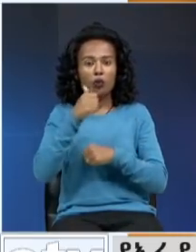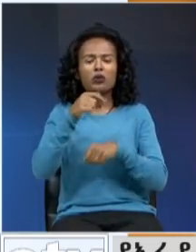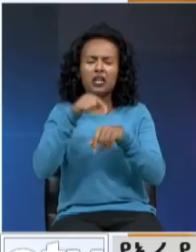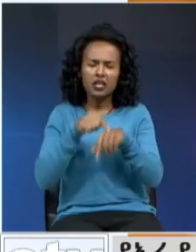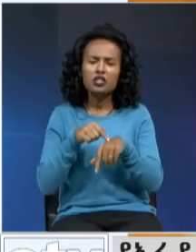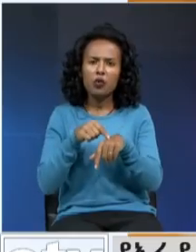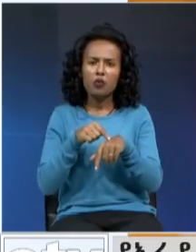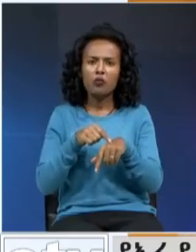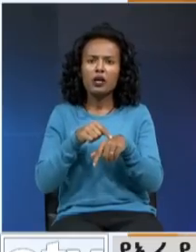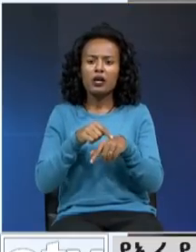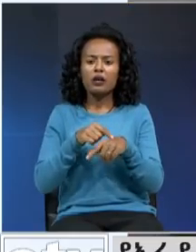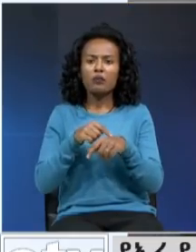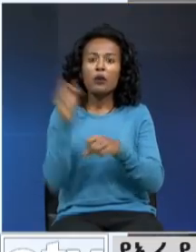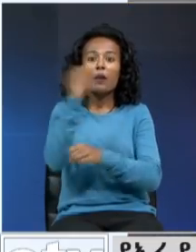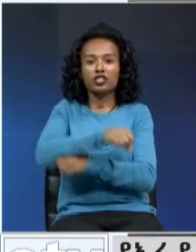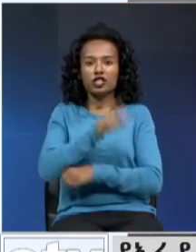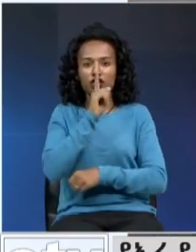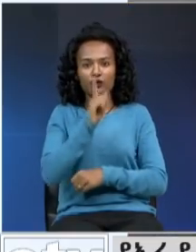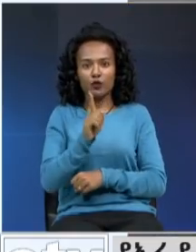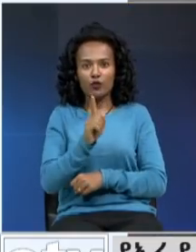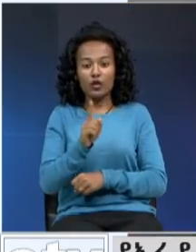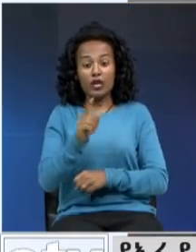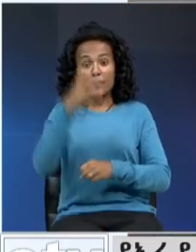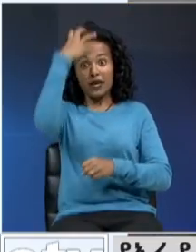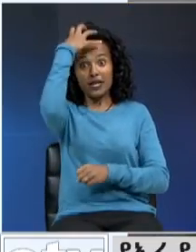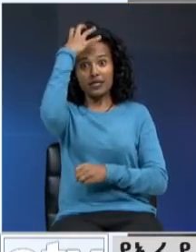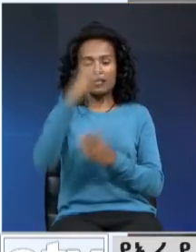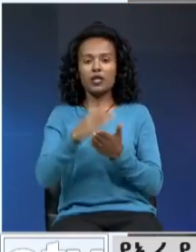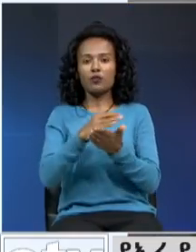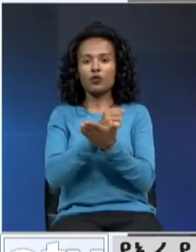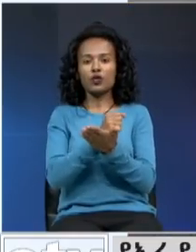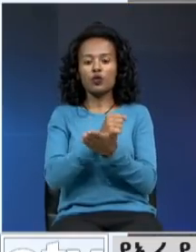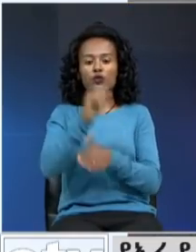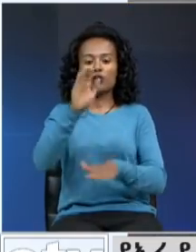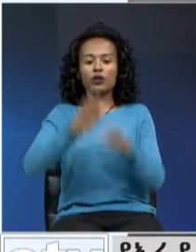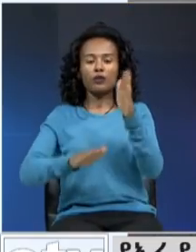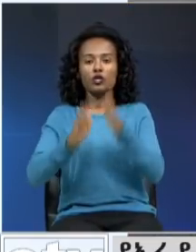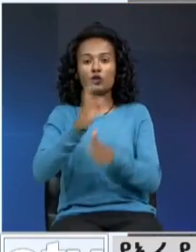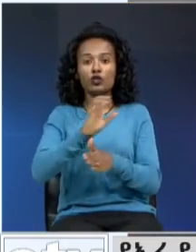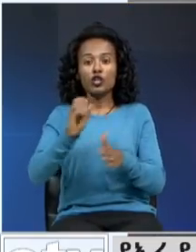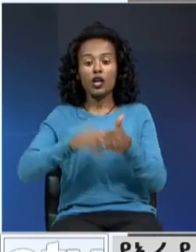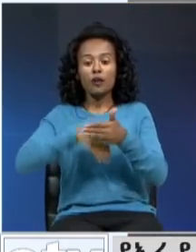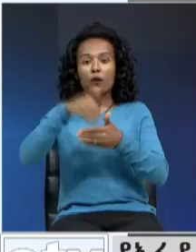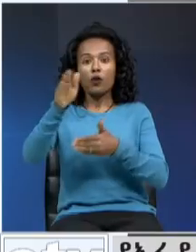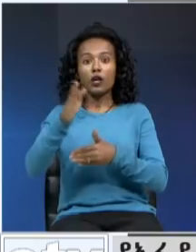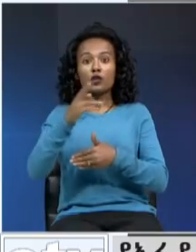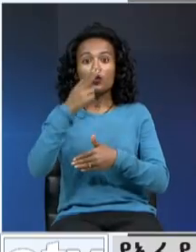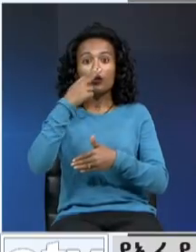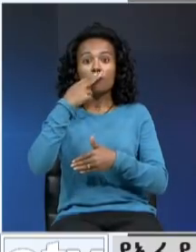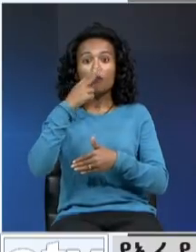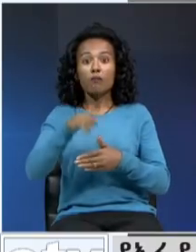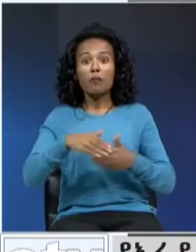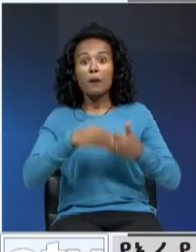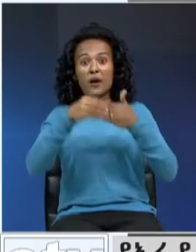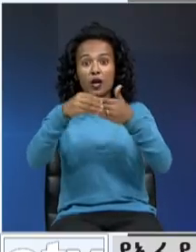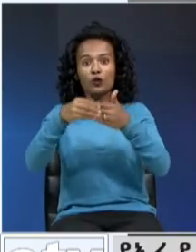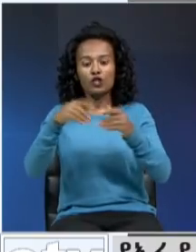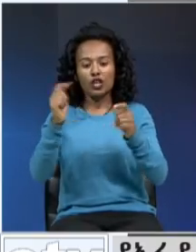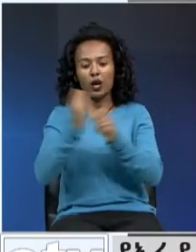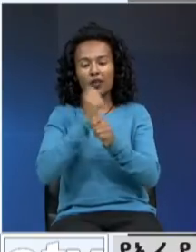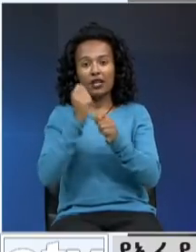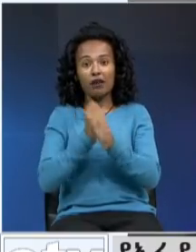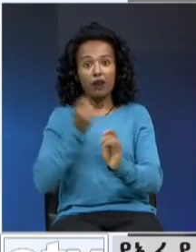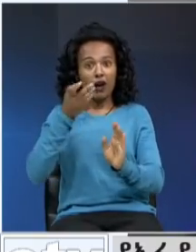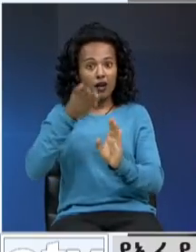ለጊዜው በመግታት ነው። መንግስት የሚወስዳቸውን እርምጃዎችና የሚያወጣቸውን መመሪያዎች ከመተግበር